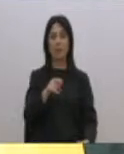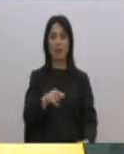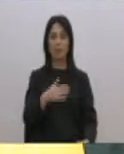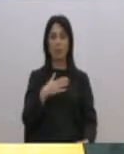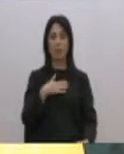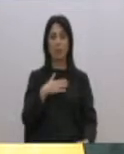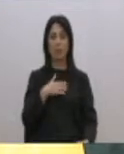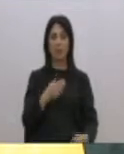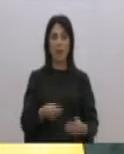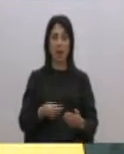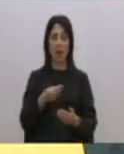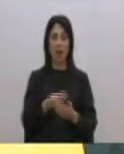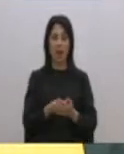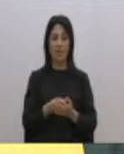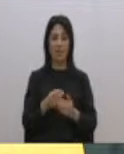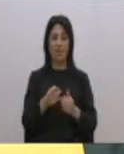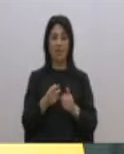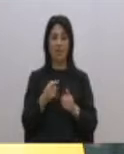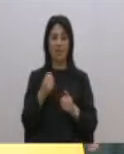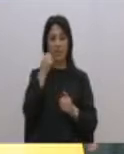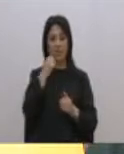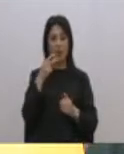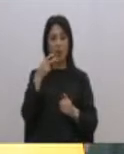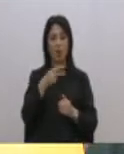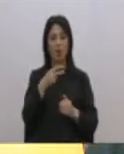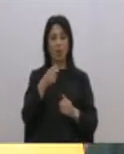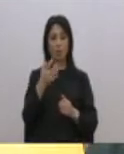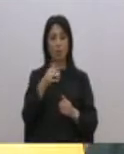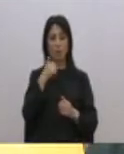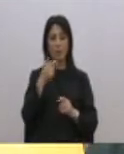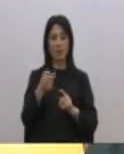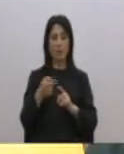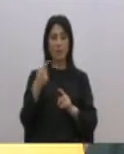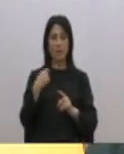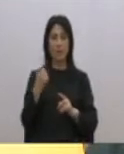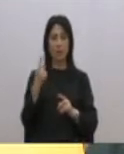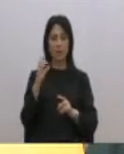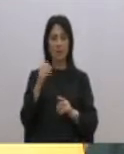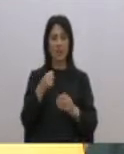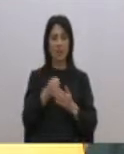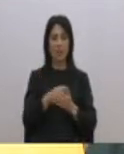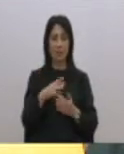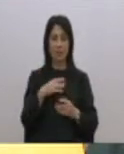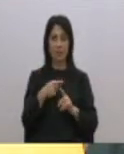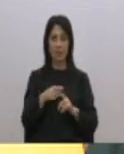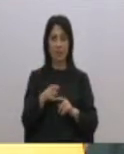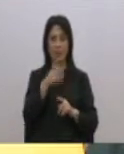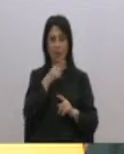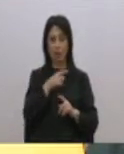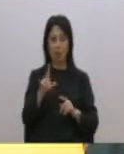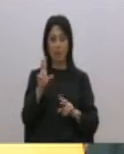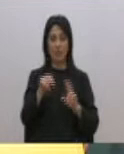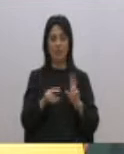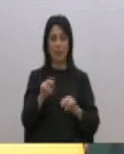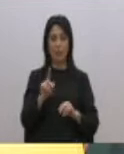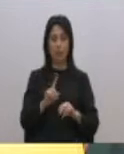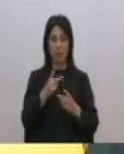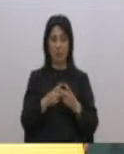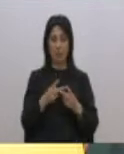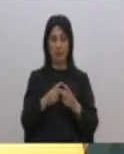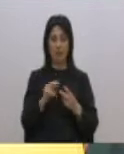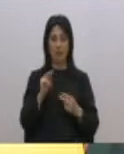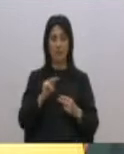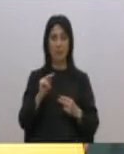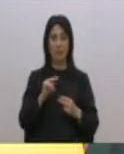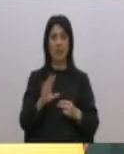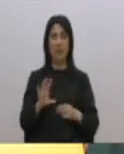ჩვენ აღვადგენთ სტატუს-კვოს, რომელიც არსებობდა 2015 წლის 1 სექტემბრამდე. ამ დრომდე ითვლებოდა, რომ პენტენციური